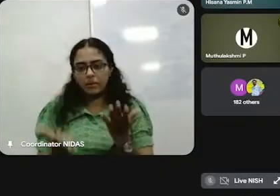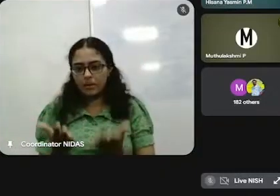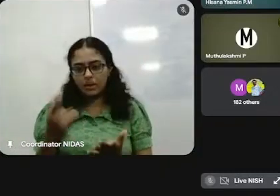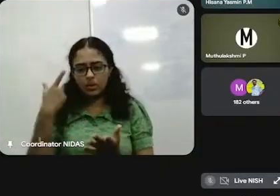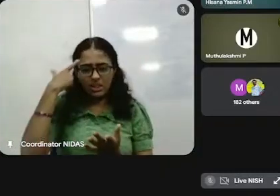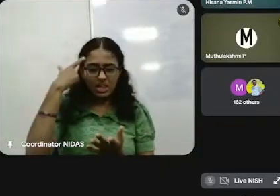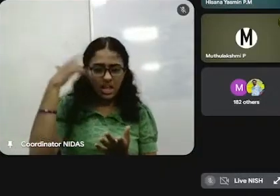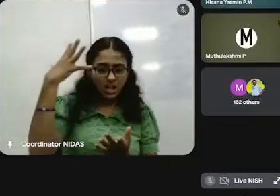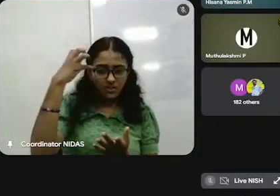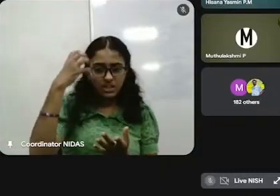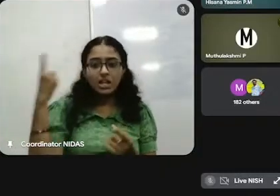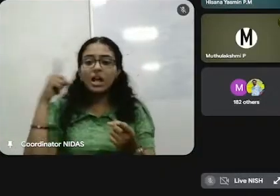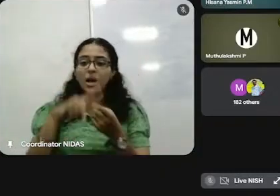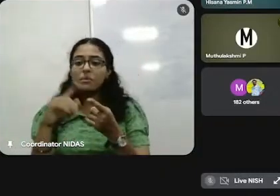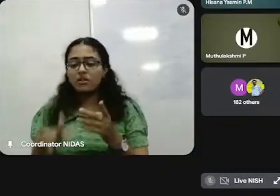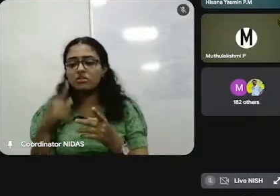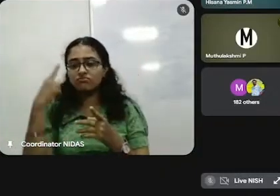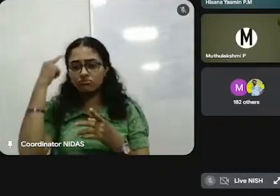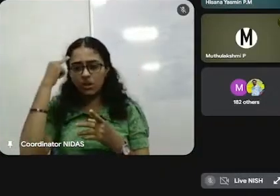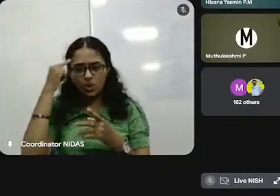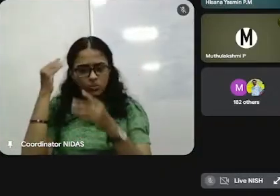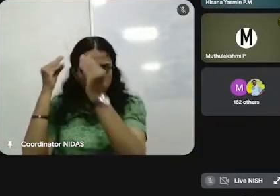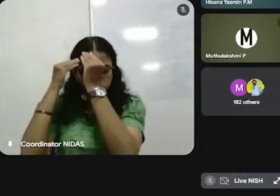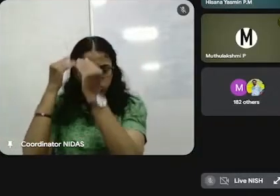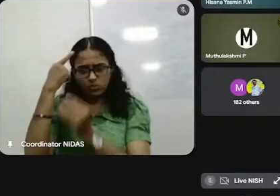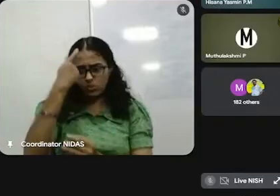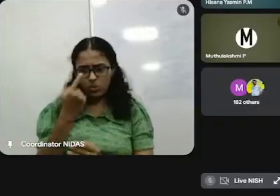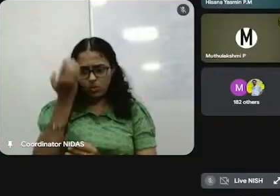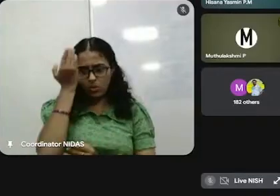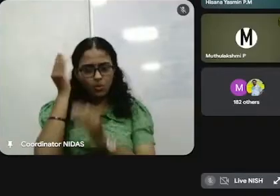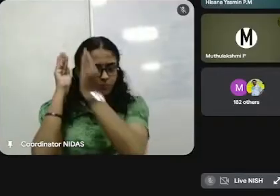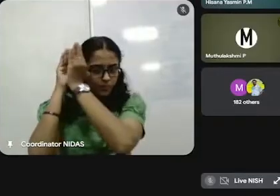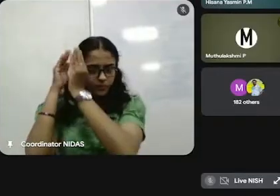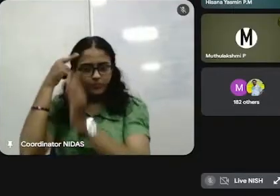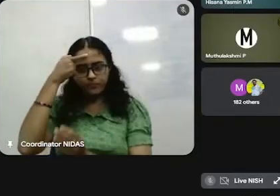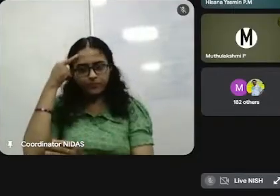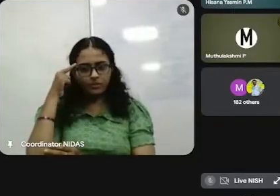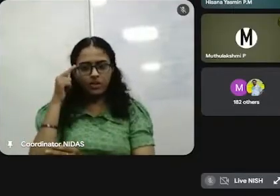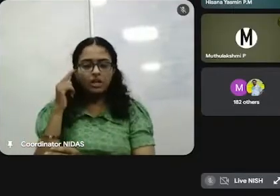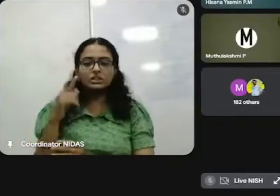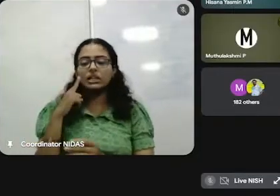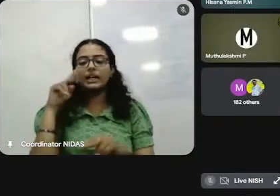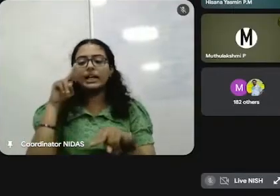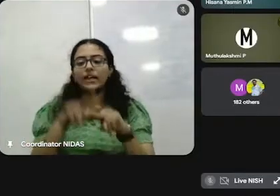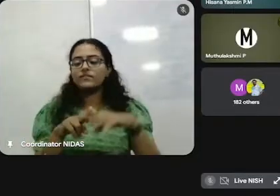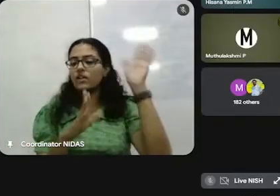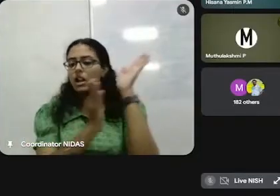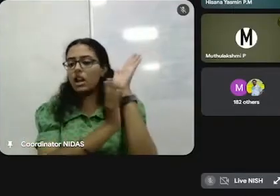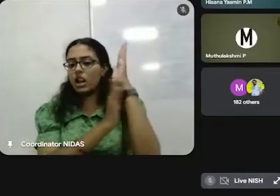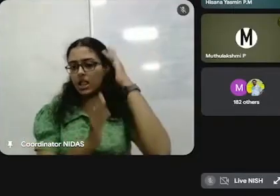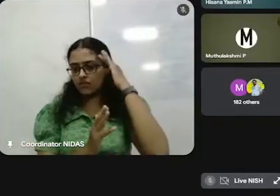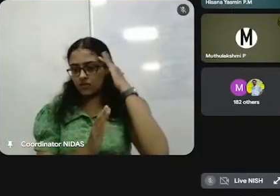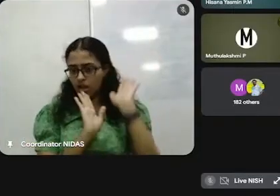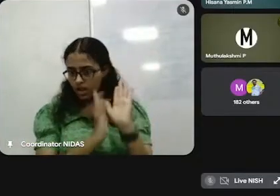തലവേദന വരുമ്പം ഏതൊരു പ്രത്യേക ഭാഗത്താന്നല്ലേ പറഞ്ഞത്? ഇപ്പൊ നമ്മള് ലെഫ്റ്റ് സൈഡാണ് തലവേദന വന്നിട്ടുണ്ടെങ്കിൽ റൈറ്റ്